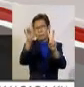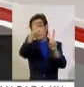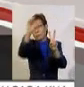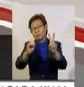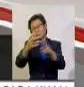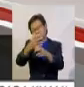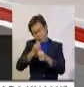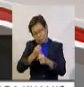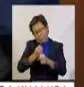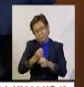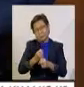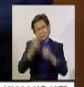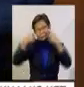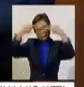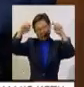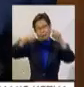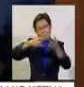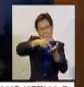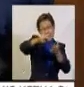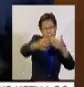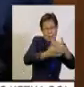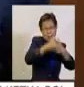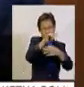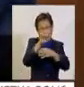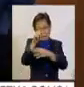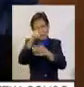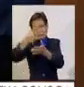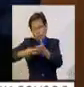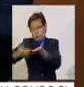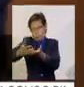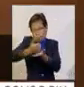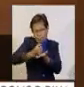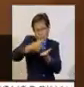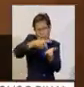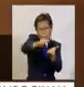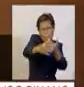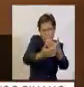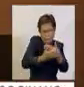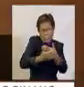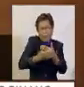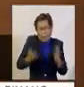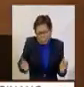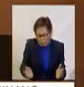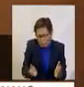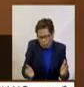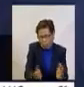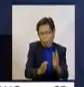dicapai. Ketika ini, bayaran balik GST dan cukai pendapatan merangsang pertumbuhan ekonomi.